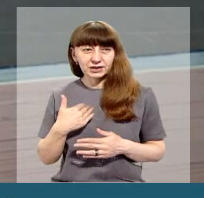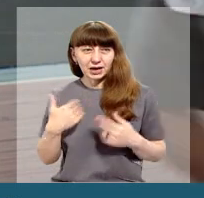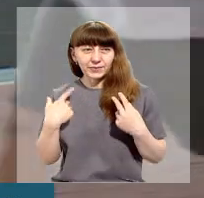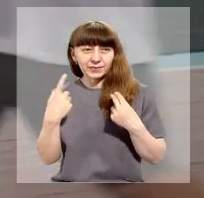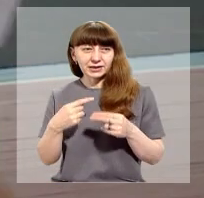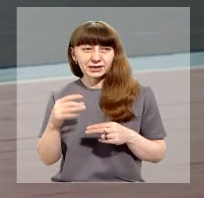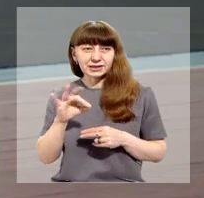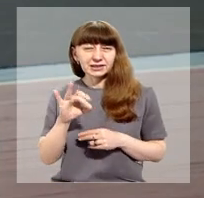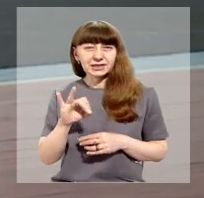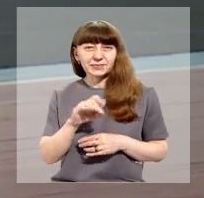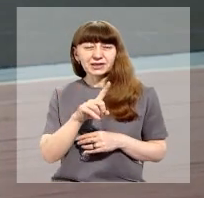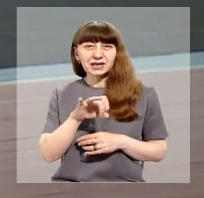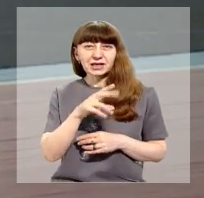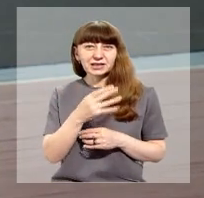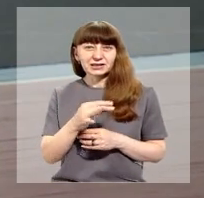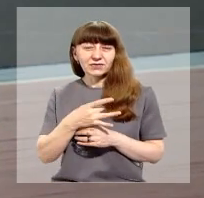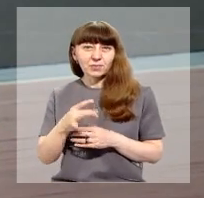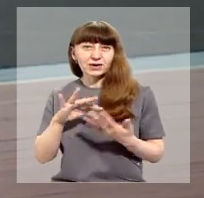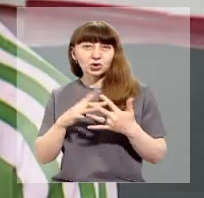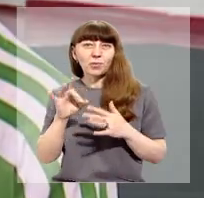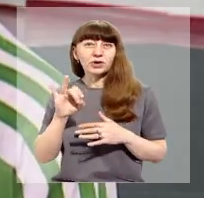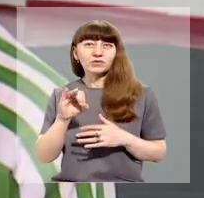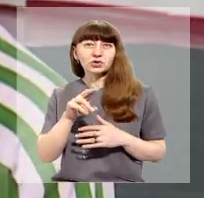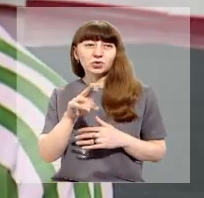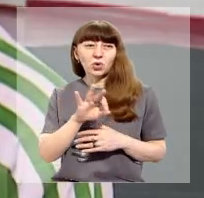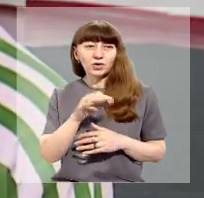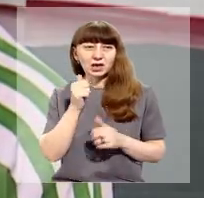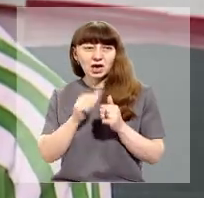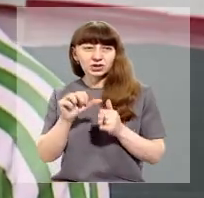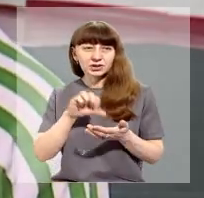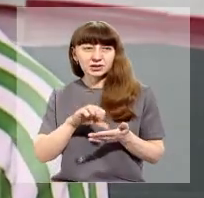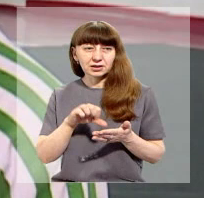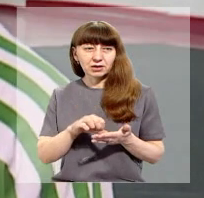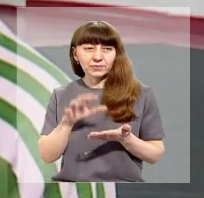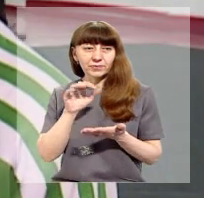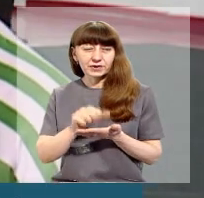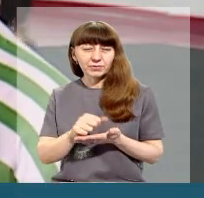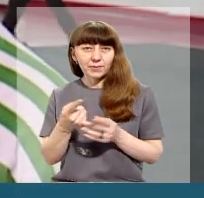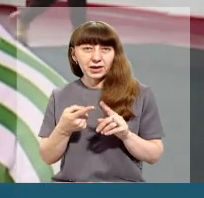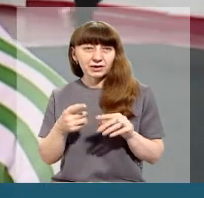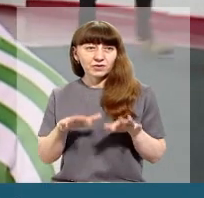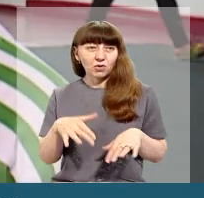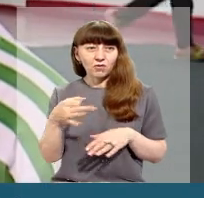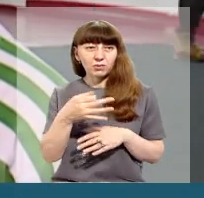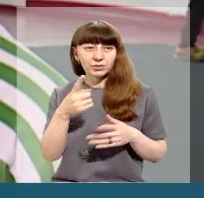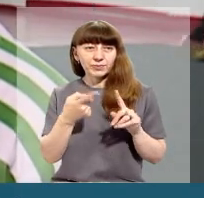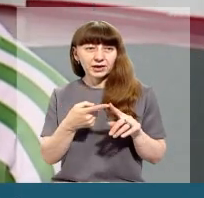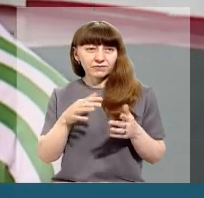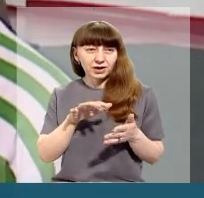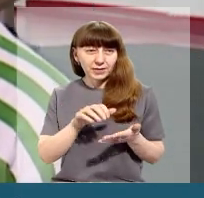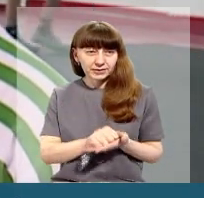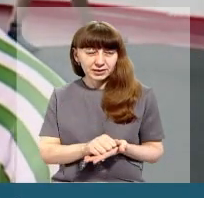приехал из Мендегаринского района, село Боровское. С каждой соревнований беру первое место. В областном взял первое место,